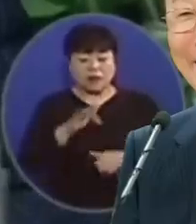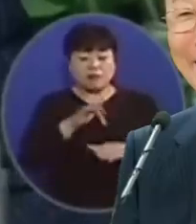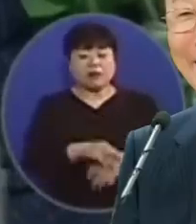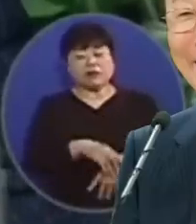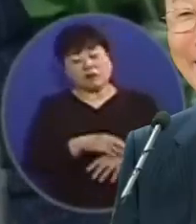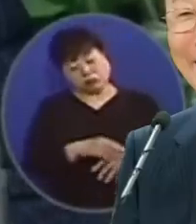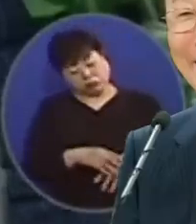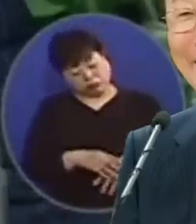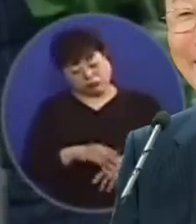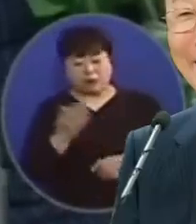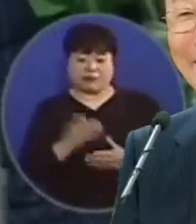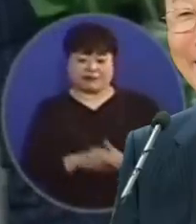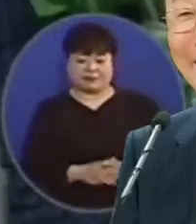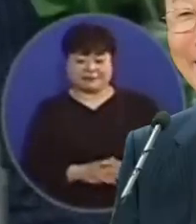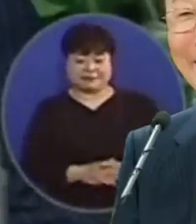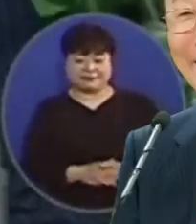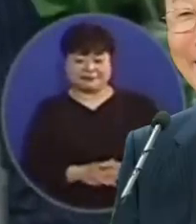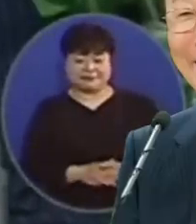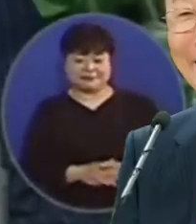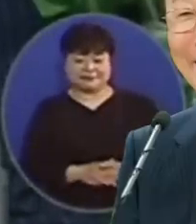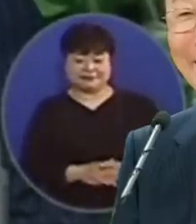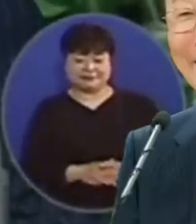마는 것입니다.